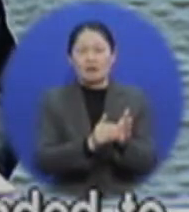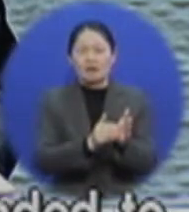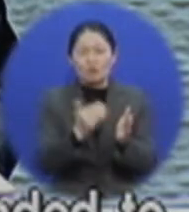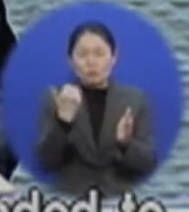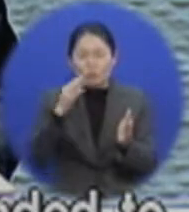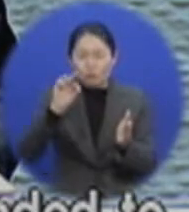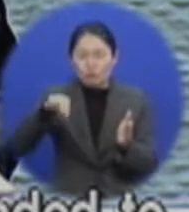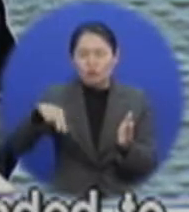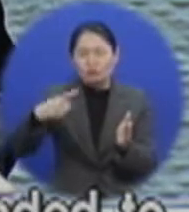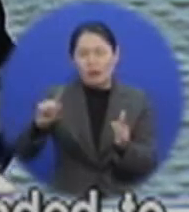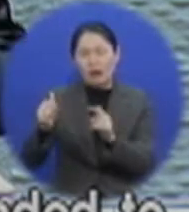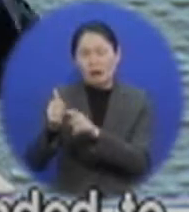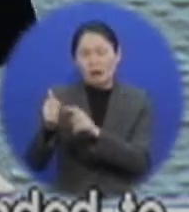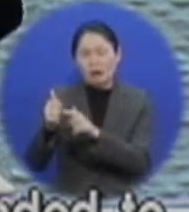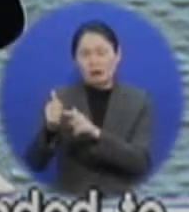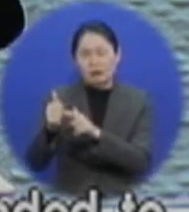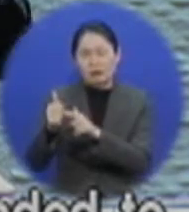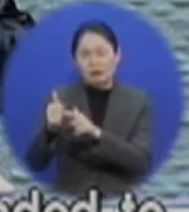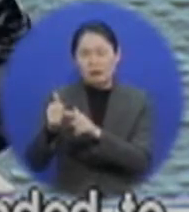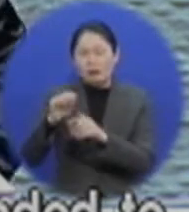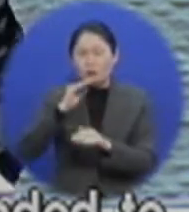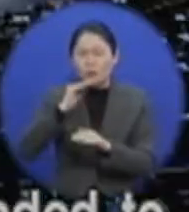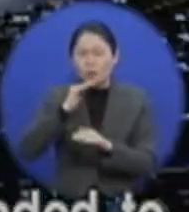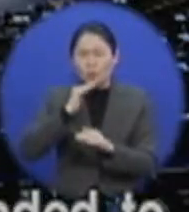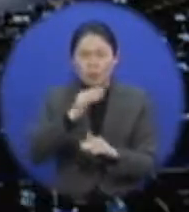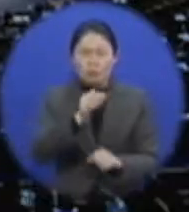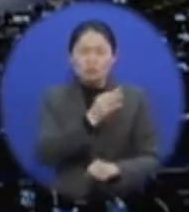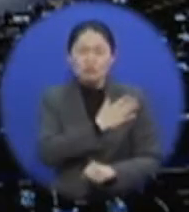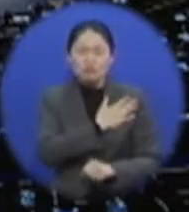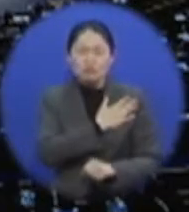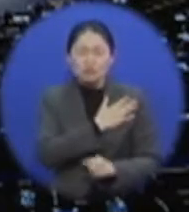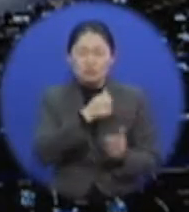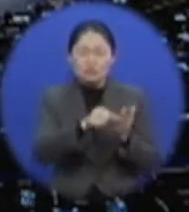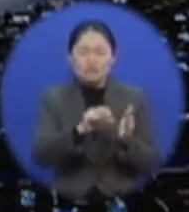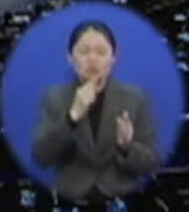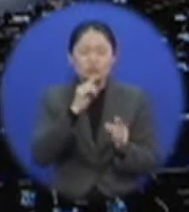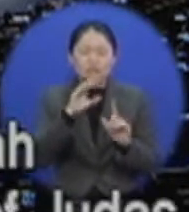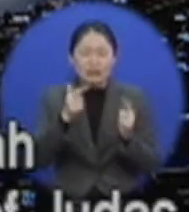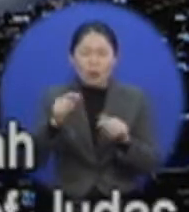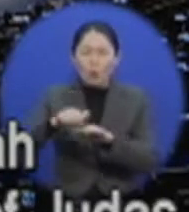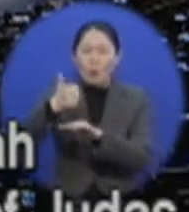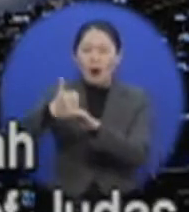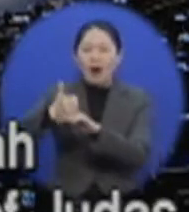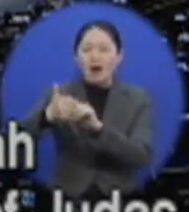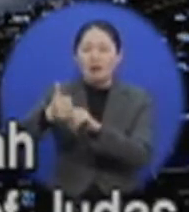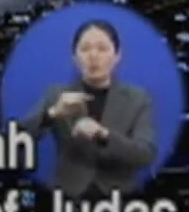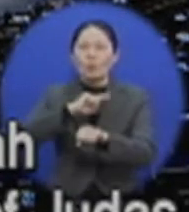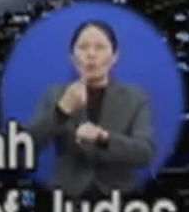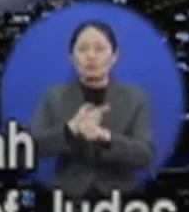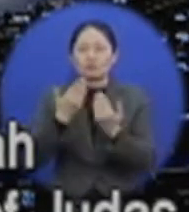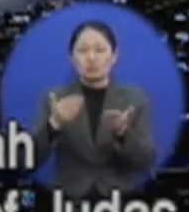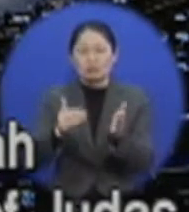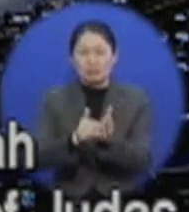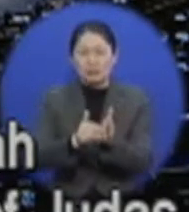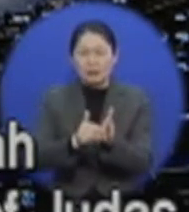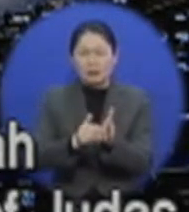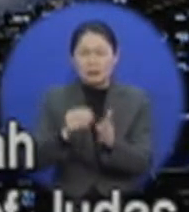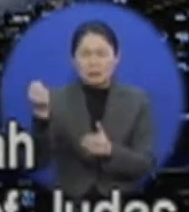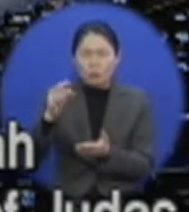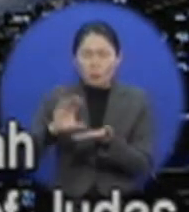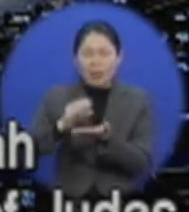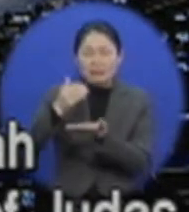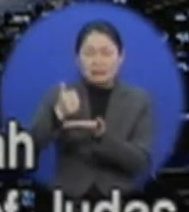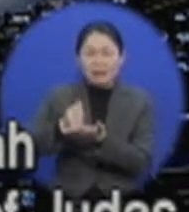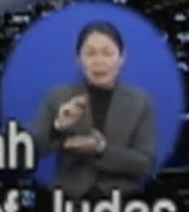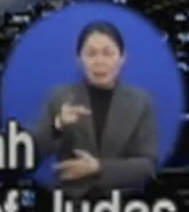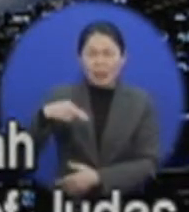뭐 북이 물질 뿐만 아니고 왕권을 유다에게 주었어요 그리고 메시아가 유다의 가문에서 나도록 예언을 해주었습니다